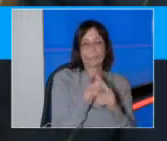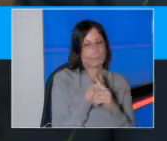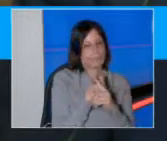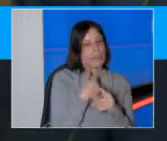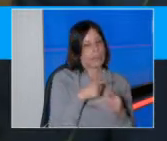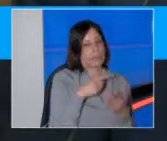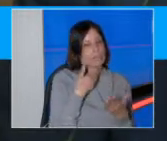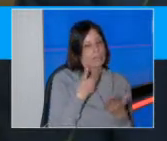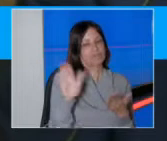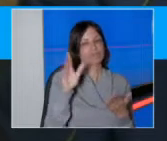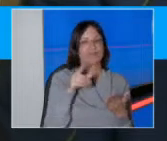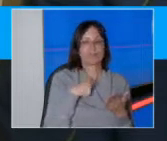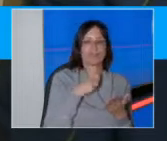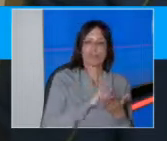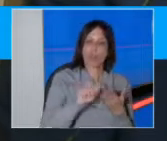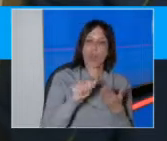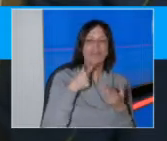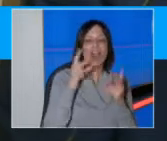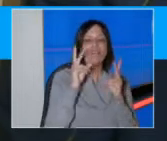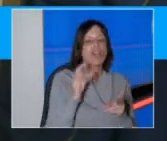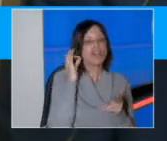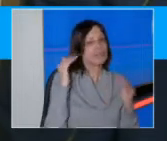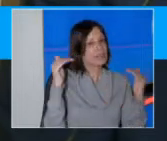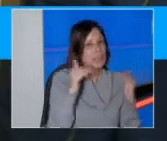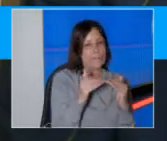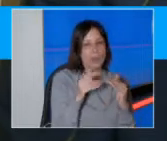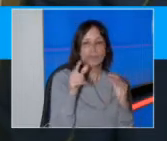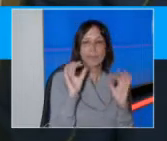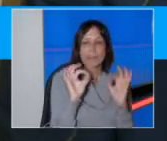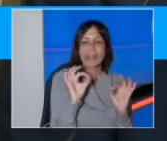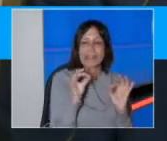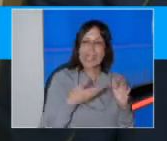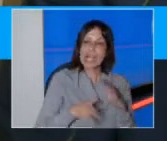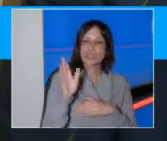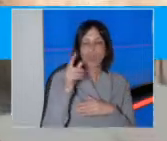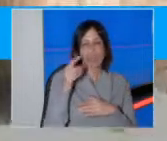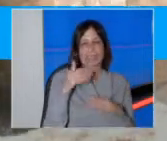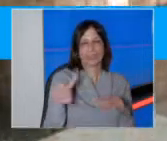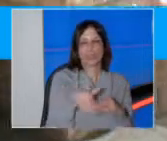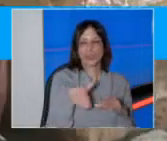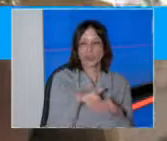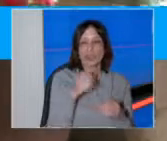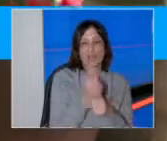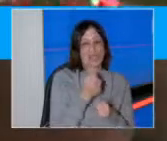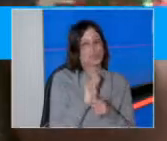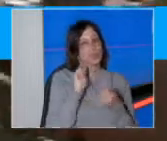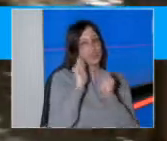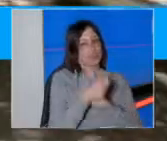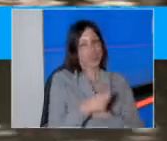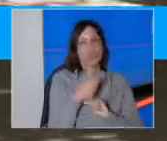כל אני מסיר את החסם ומאפשר לנשים שמתאימות, לנשים שבאמת יצאו ממעגל הזנות ועשו את השינוי